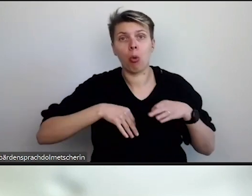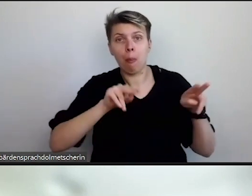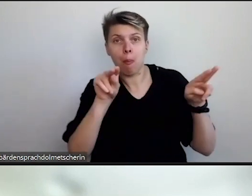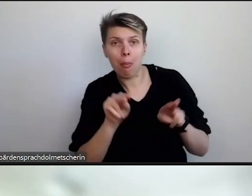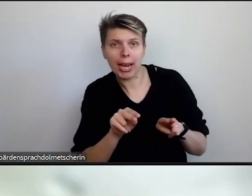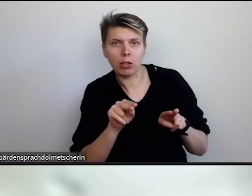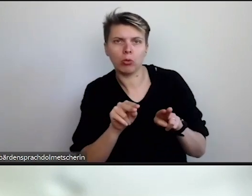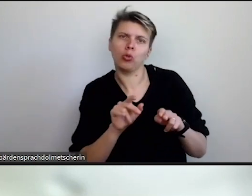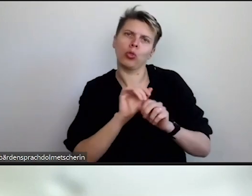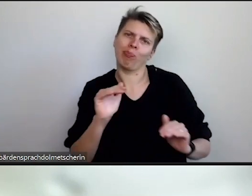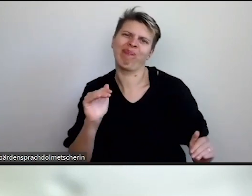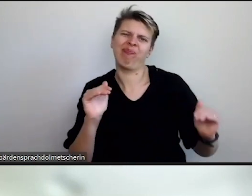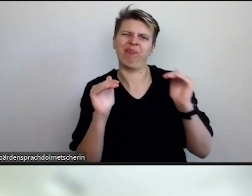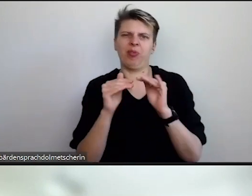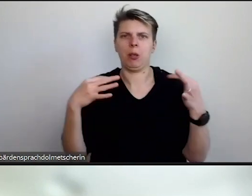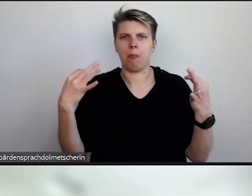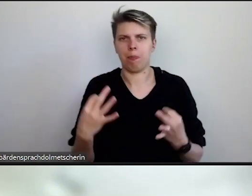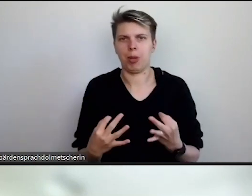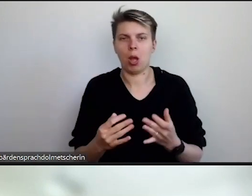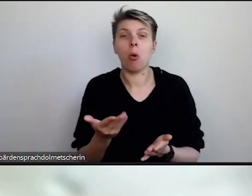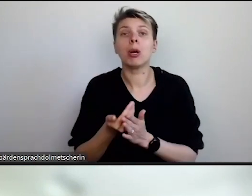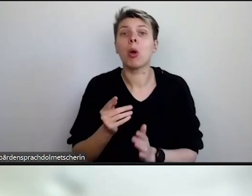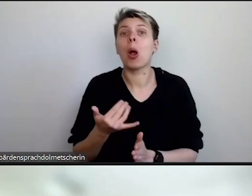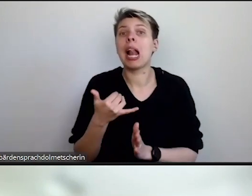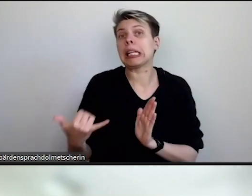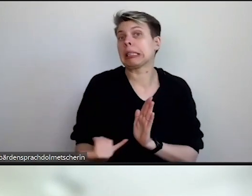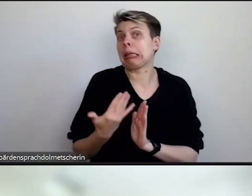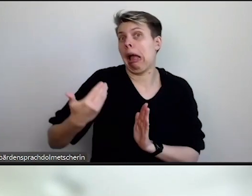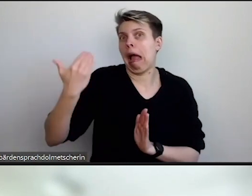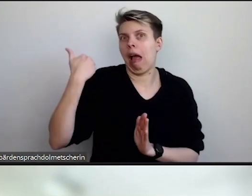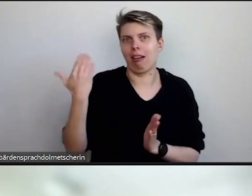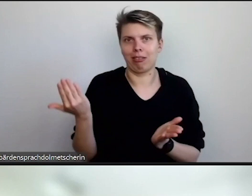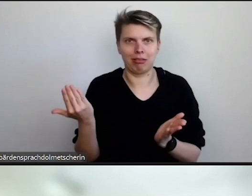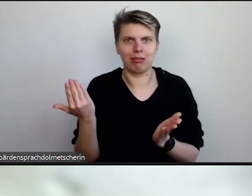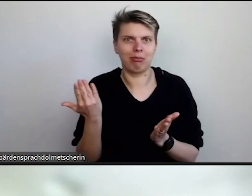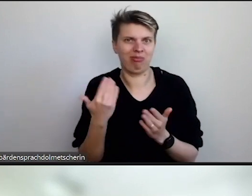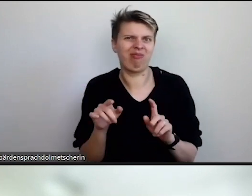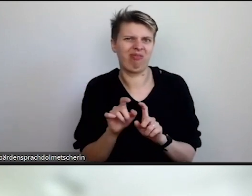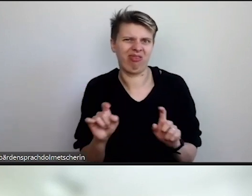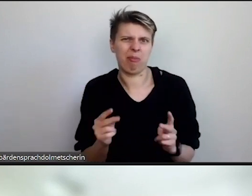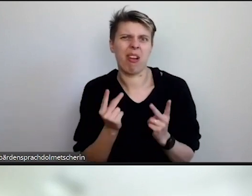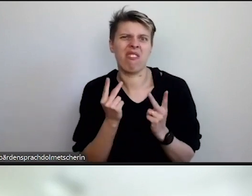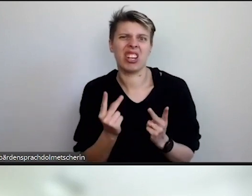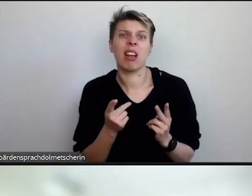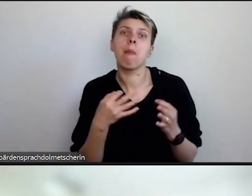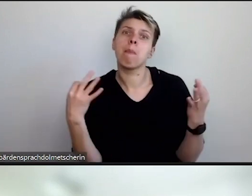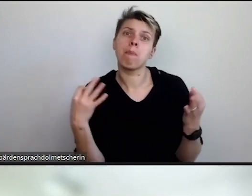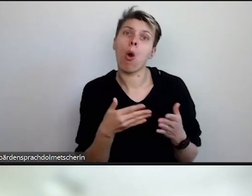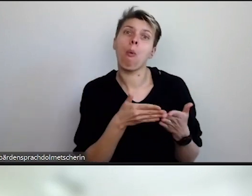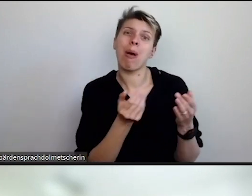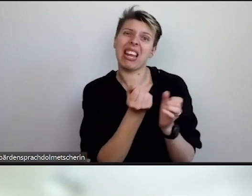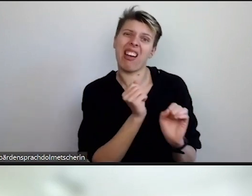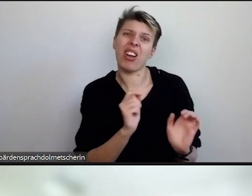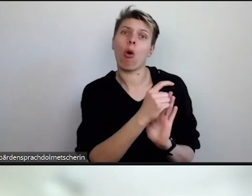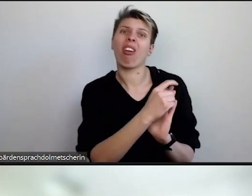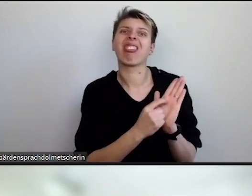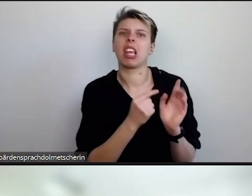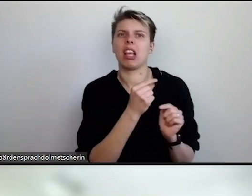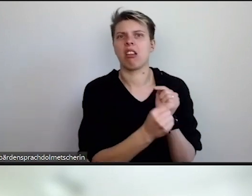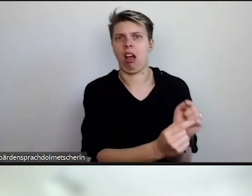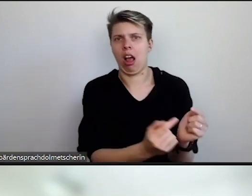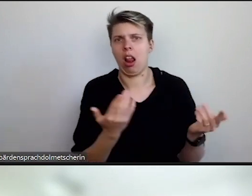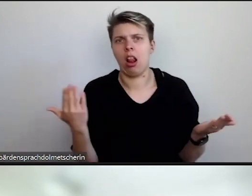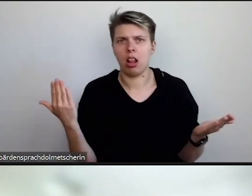Und ein Thema gerade in den letzten Jahren ist immer zunehmend die Relevanz eben der digitalen Barrierefreiheit